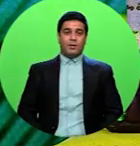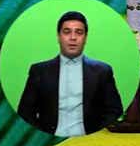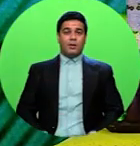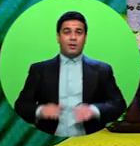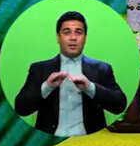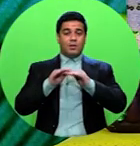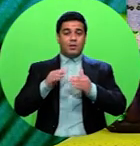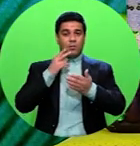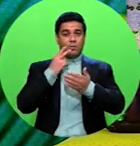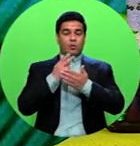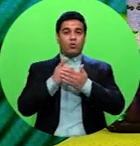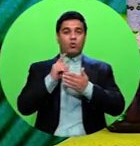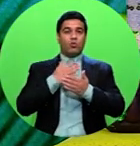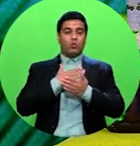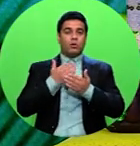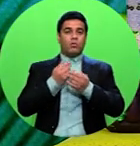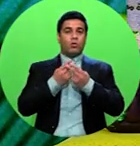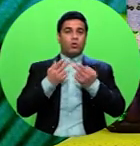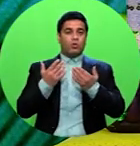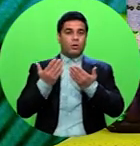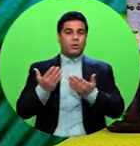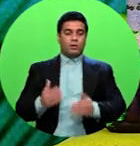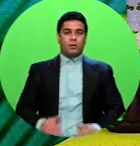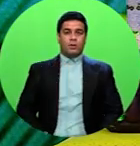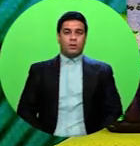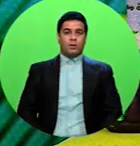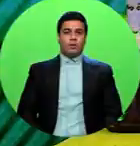Ребят, посмотрели, что у нас получилось.